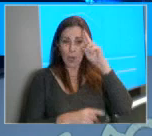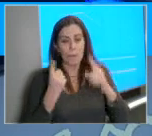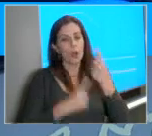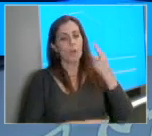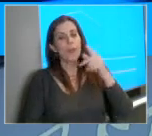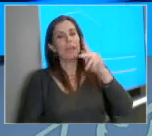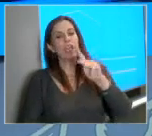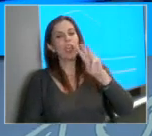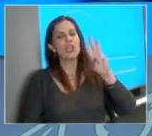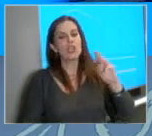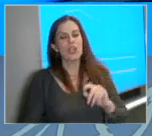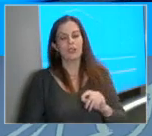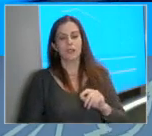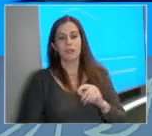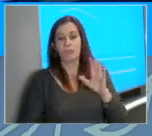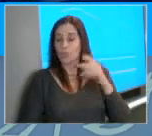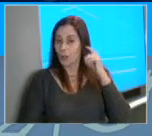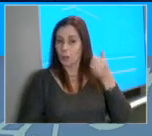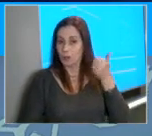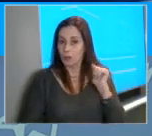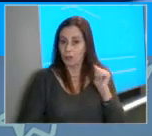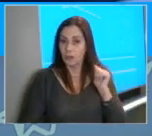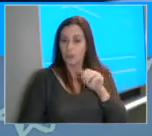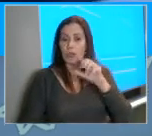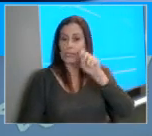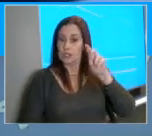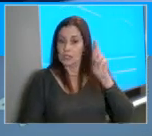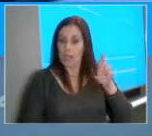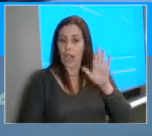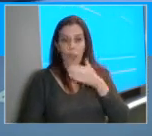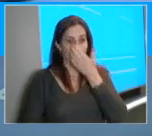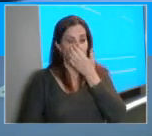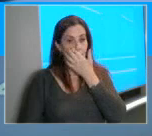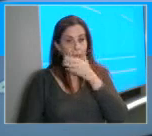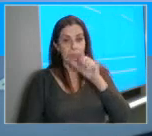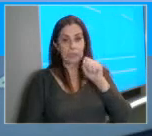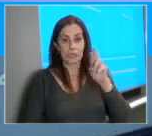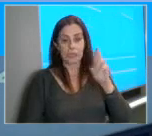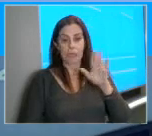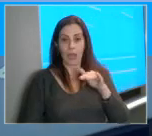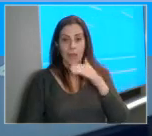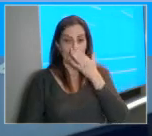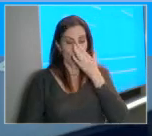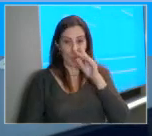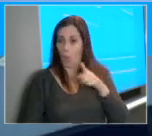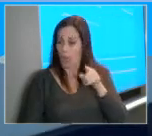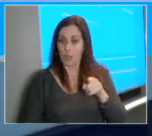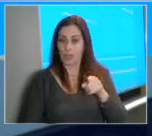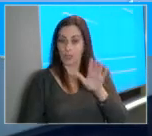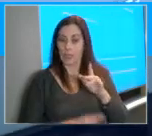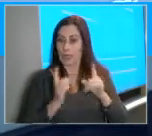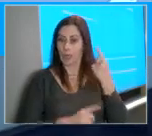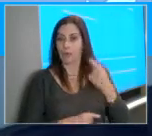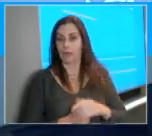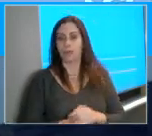זה יואב קיש כזה. אנחנו שומעים אתמול... סליחה? גדעון סער. גדעון סער, בגדעון סער בינתיים, כאילו, מאחורי מקורבים, אבל ייתכן שזה